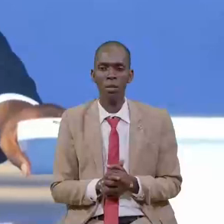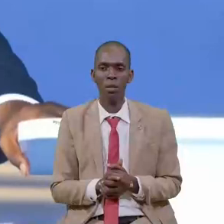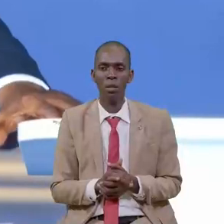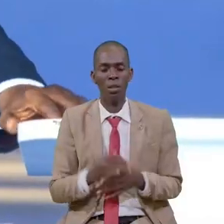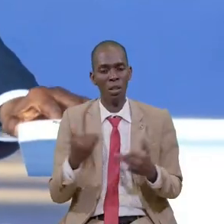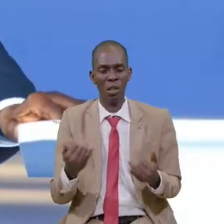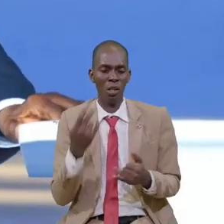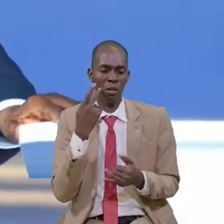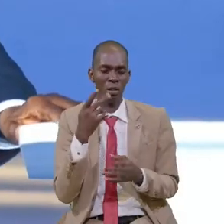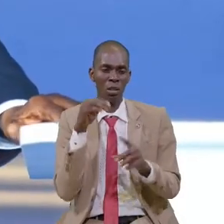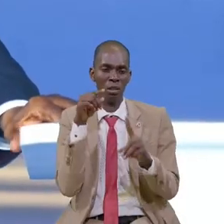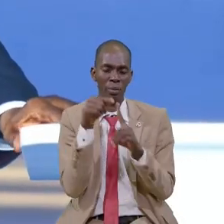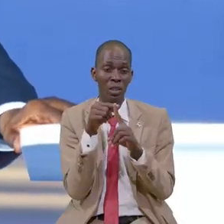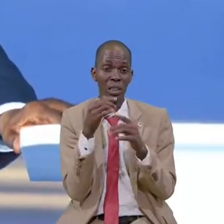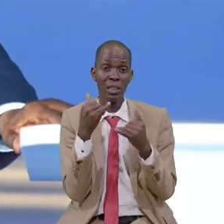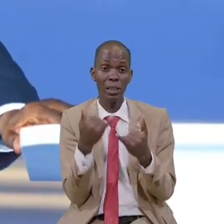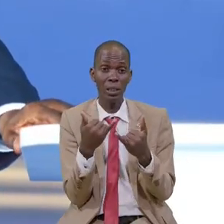Nous sommes venus à un niveau où